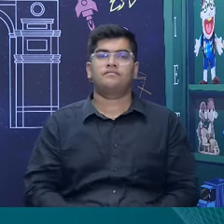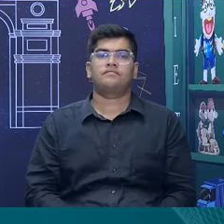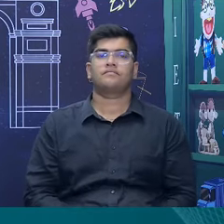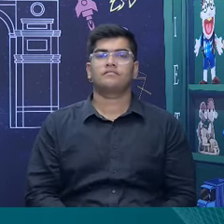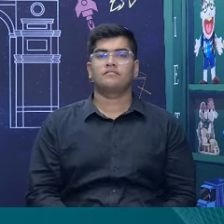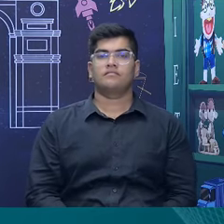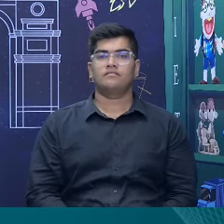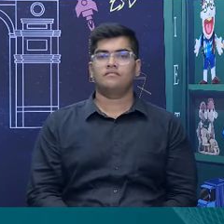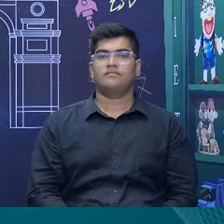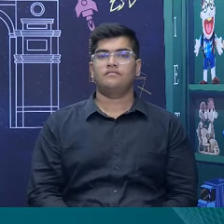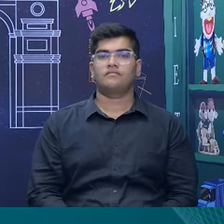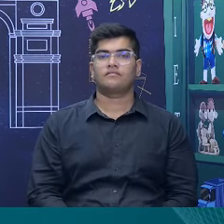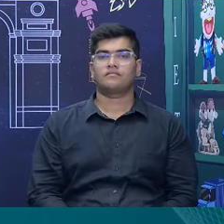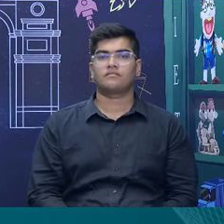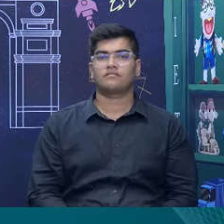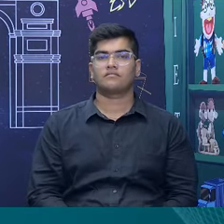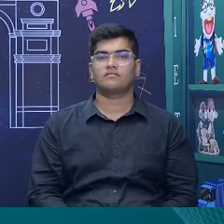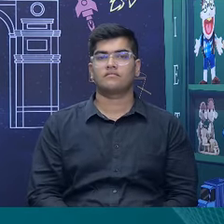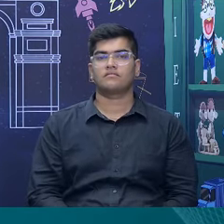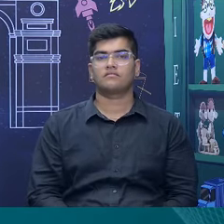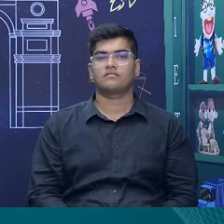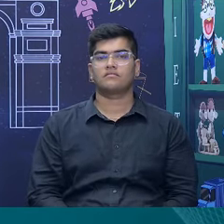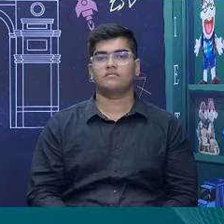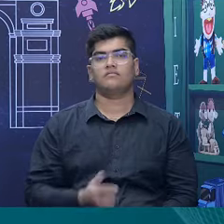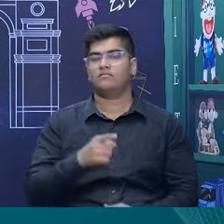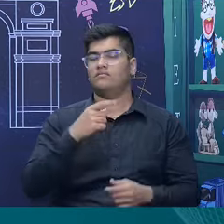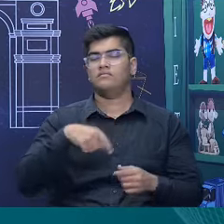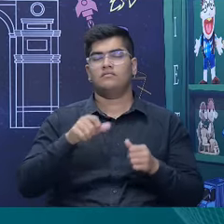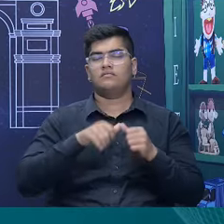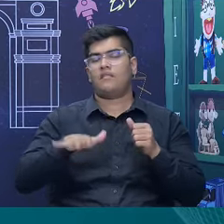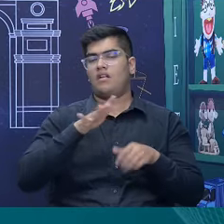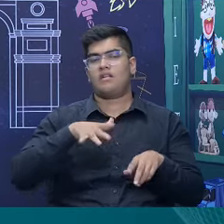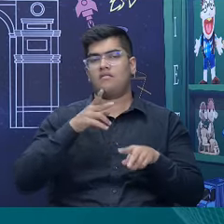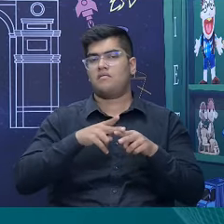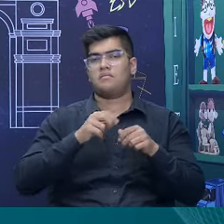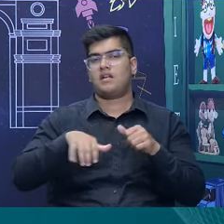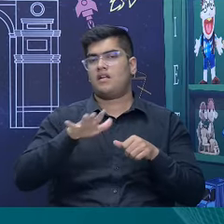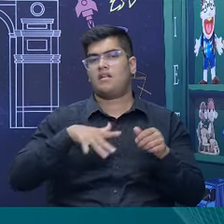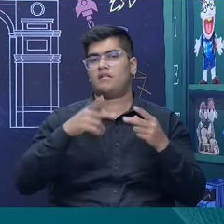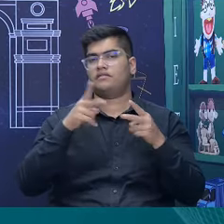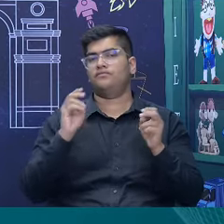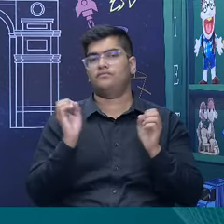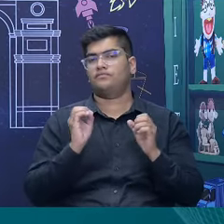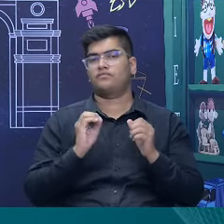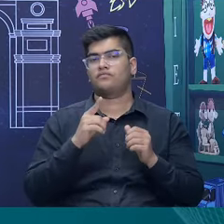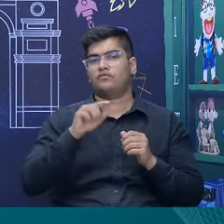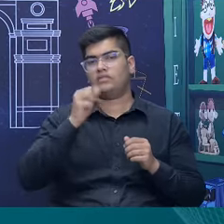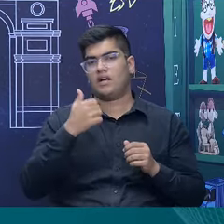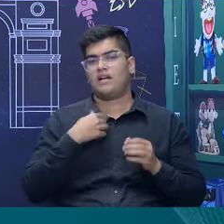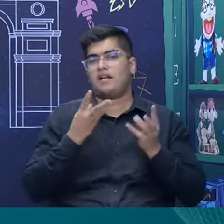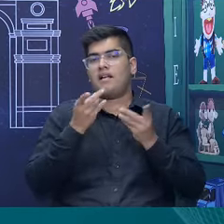उसको फाड़ के कोई और जगह पर रख के देखिए यह उतना ही स्थान गिर रही है उस कागज पर हम कैसे जान सकते हैं हम